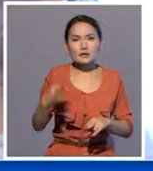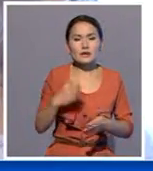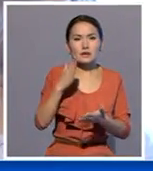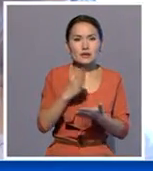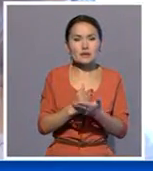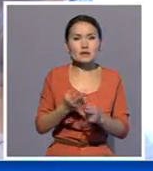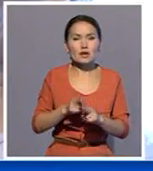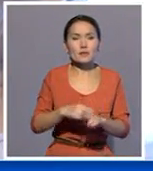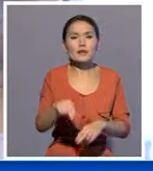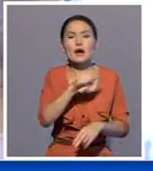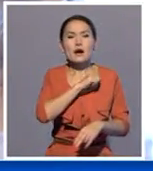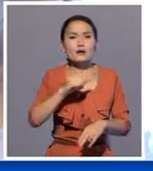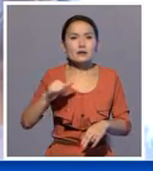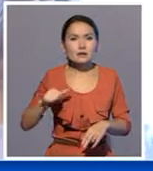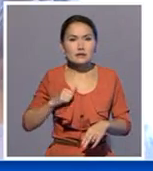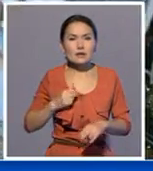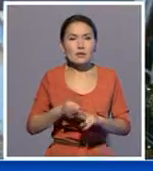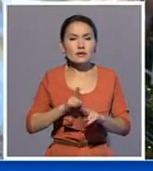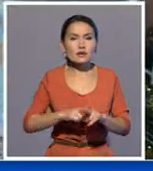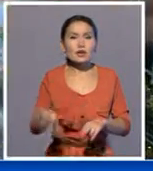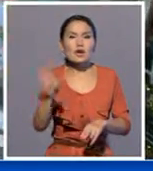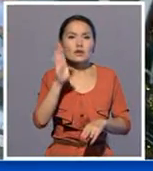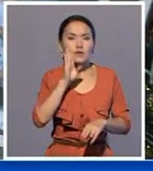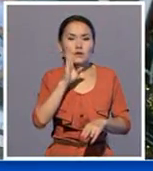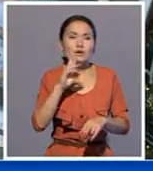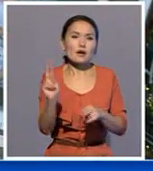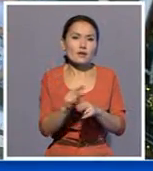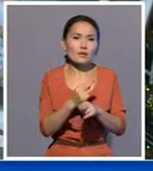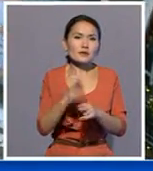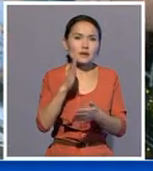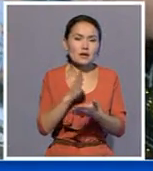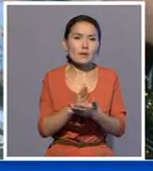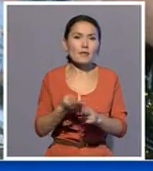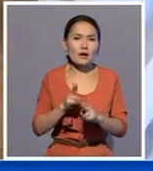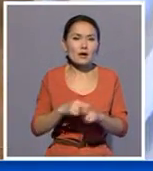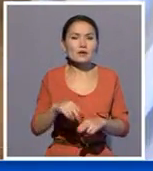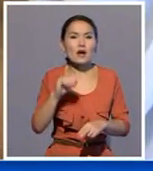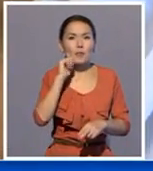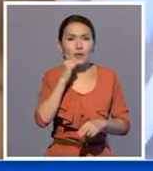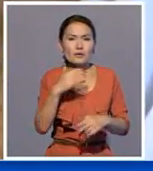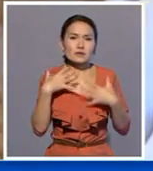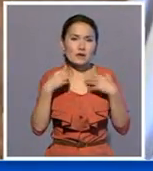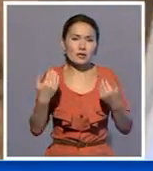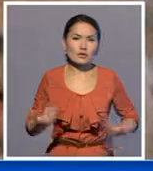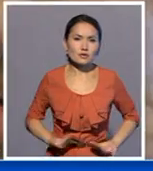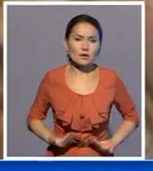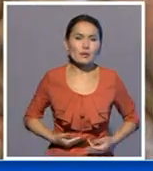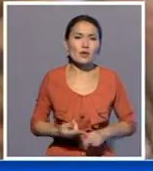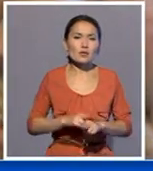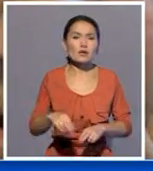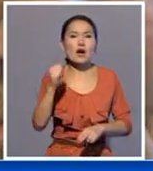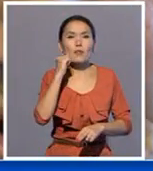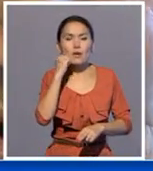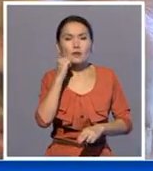Кезінде әжеміздің өзі келінін үлкенге құрмет, кішіге ізет етуге баулыған еді. Мінекей енді соның рахатын көріп отыр. Әжені алақанымызға салып күтіп